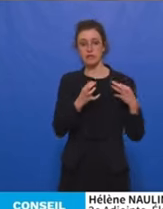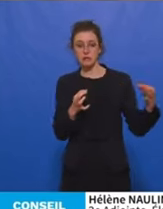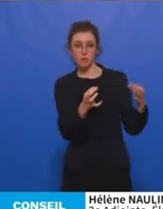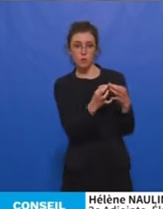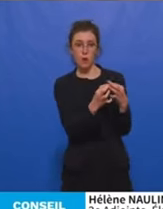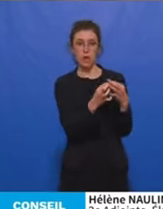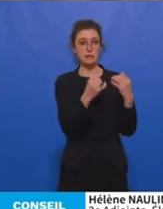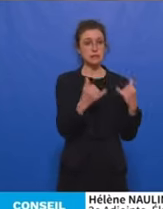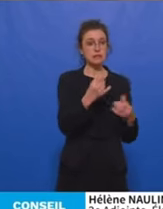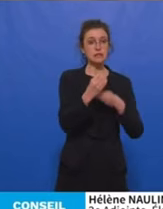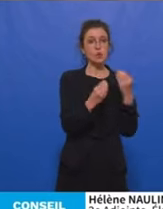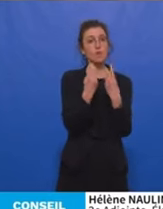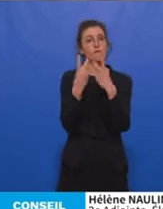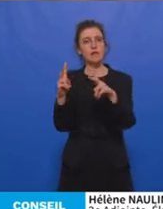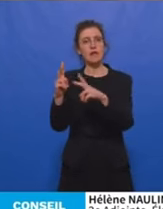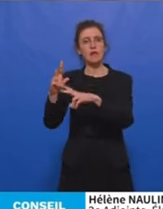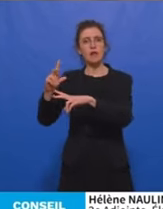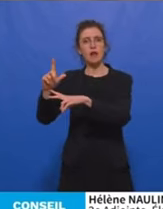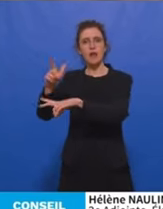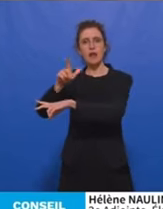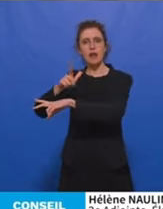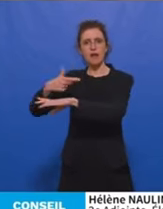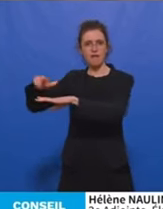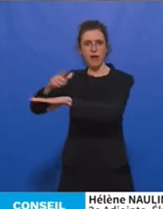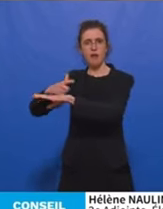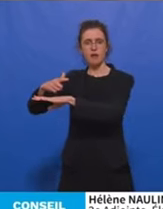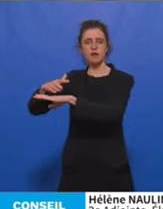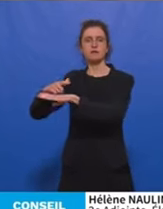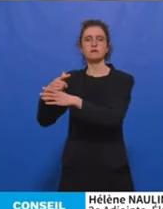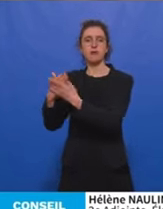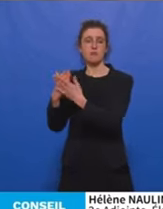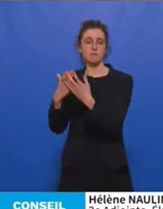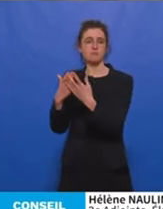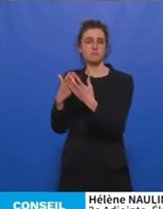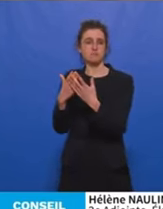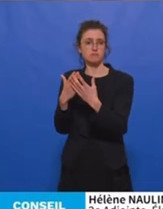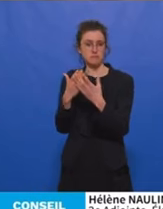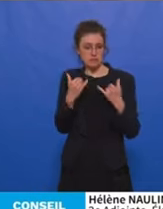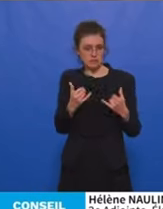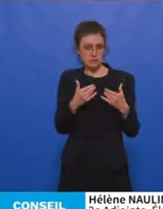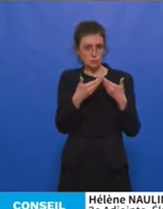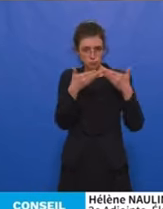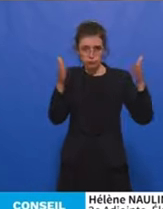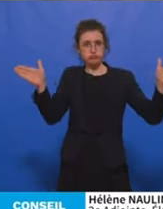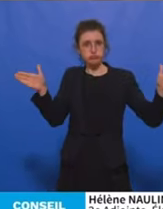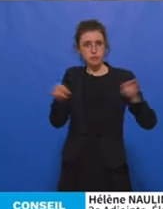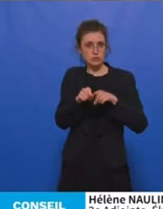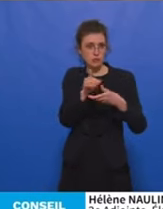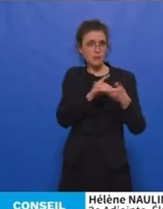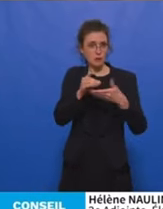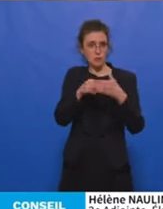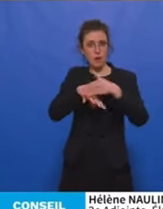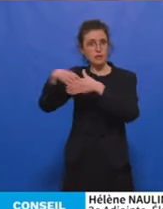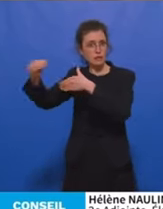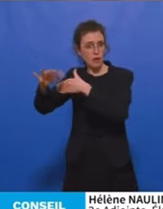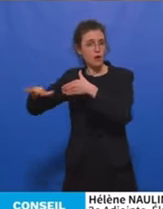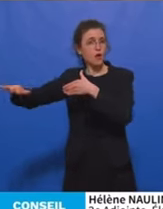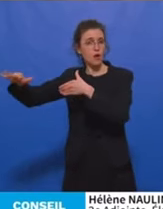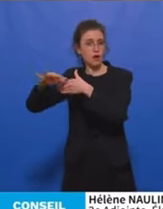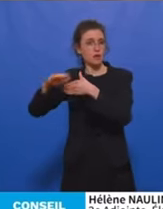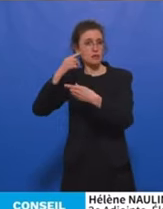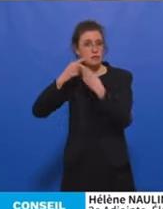notre département, mais bien sûr au-delà même de notre département, pour les enjeux de préservation de notre Loire et aussi bien sûr